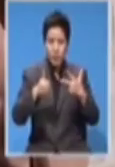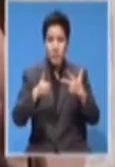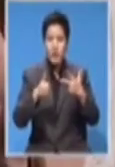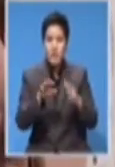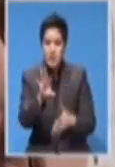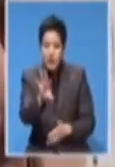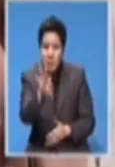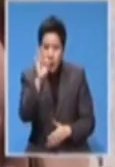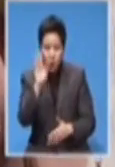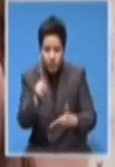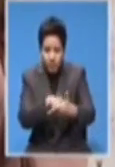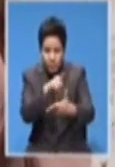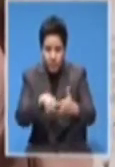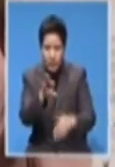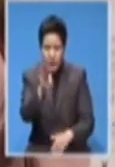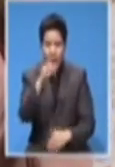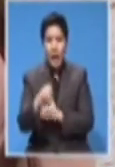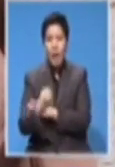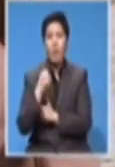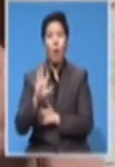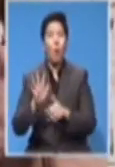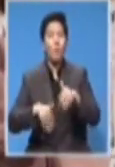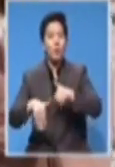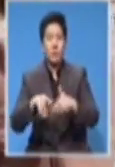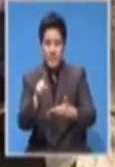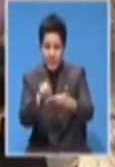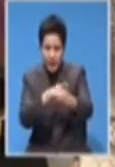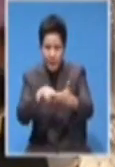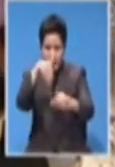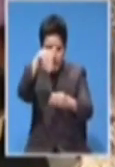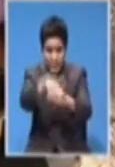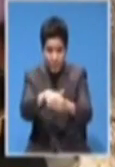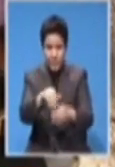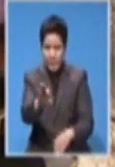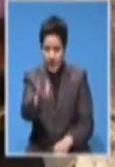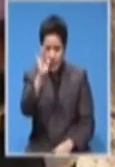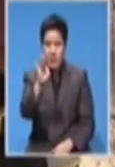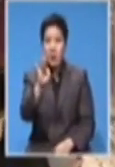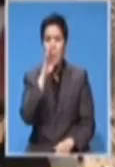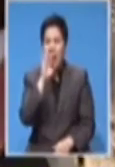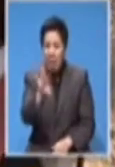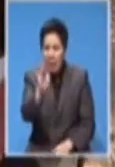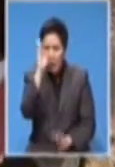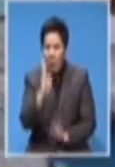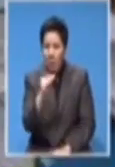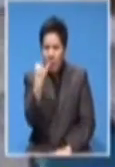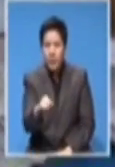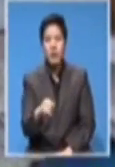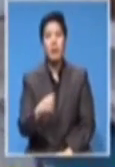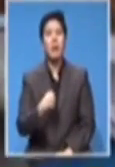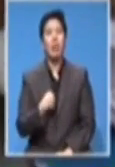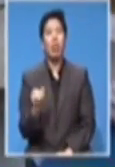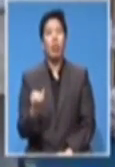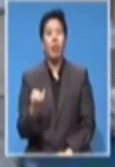ผู้แทนของท่านนั่นแหละคืออำนาจของท่านอยู่แล้วท่านเลือกคนเข้ามาท่านเลือกไม่ดีนั่นแหละท่านใช้อำนาจในทางที่ผิดถ้าท่านเลือกดีเ